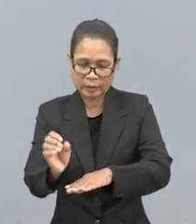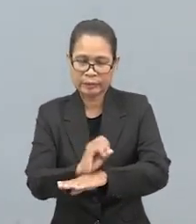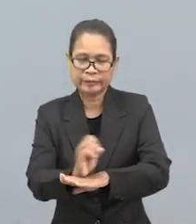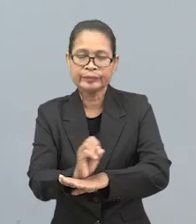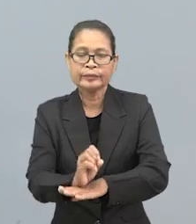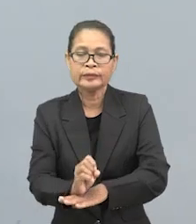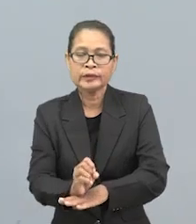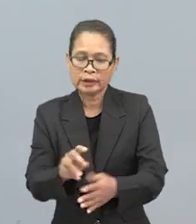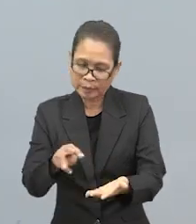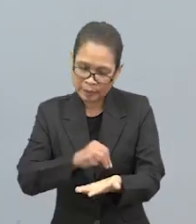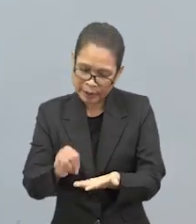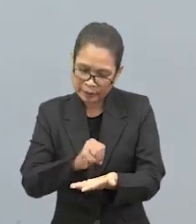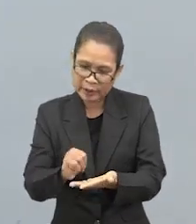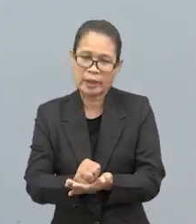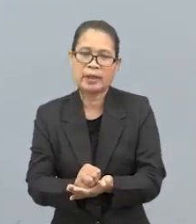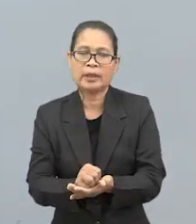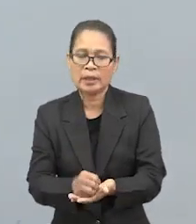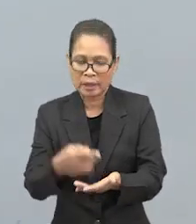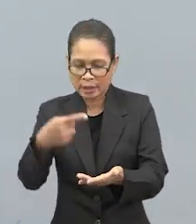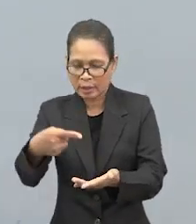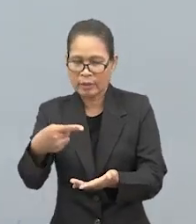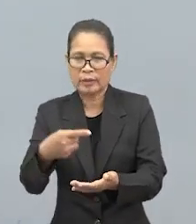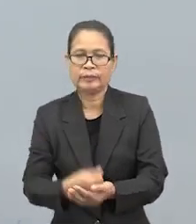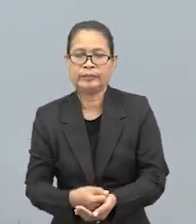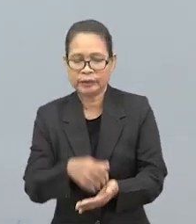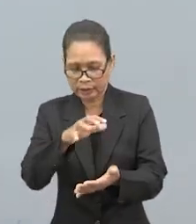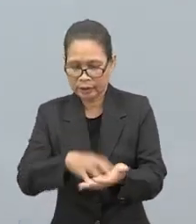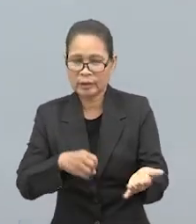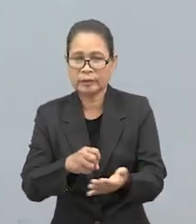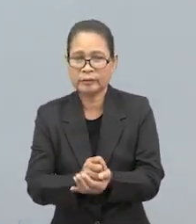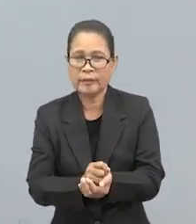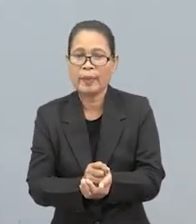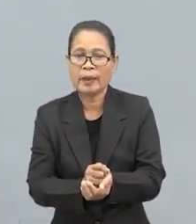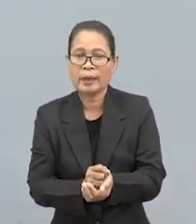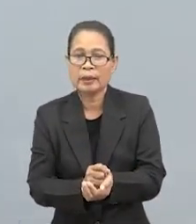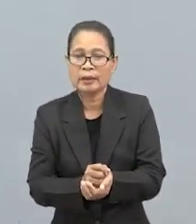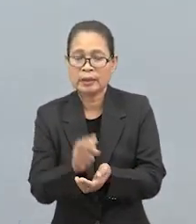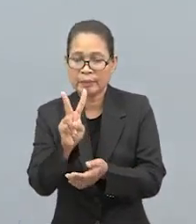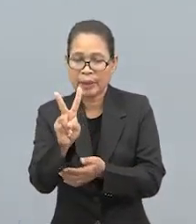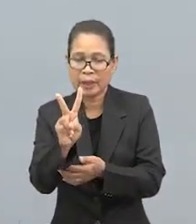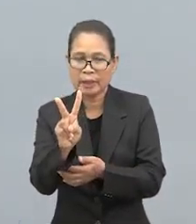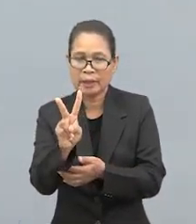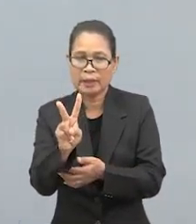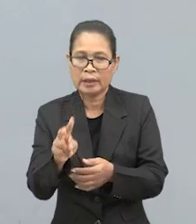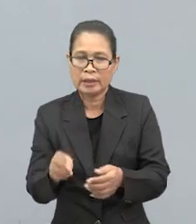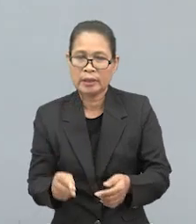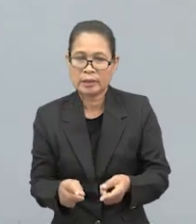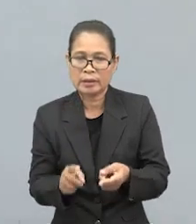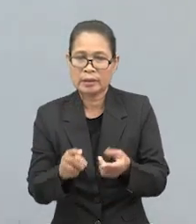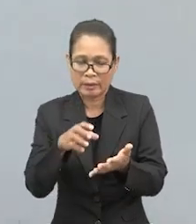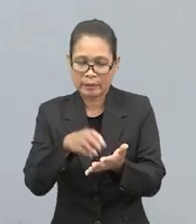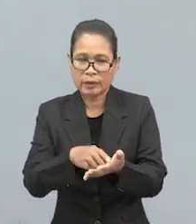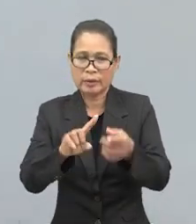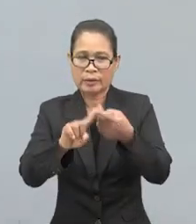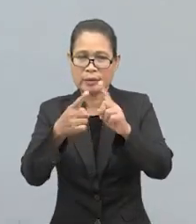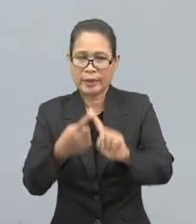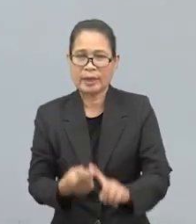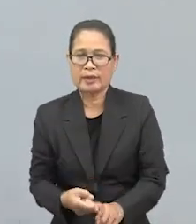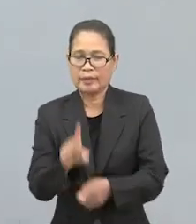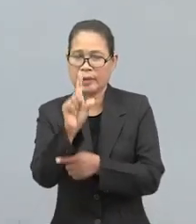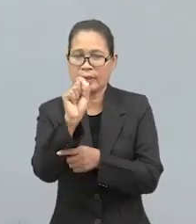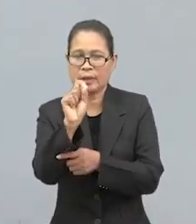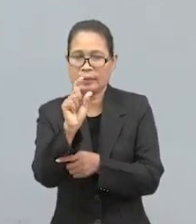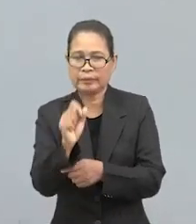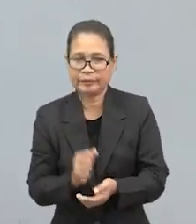nôn cụt. Hai chi bảo mà vị thị ấy con. Chi bảo mà vị thị đỏ, ná. Hai tua tìm biết cứ chia, chậm nôn, tua sập